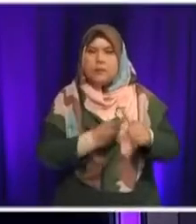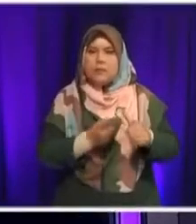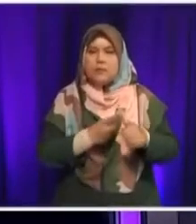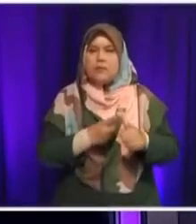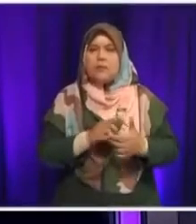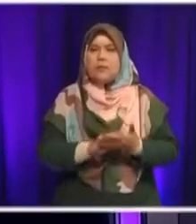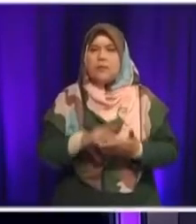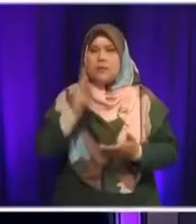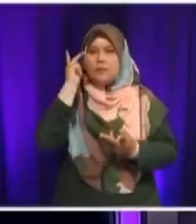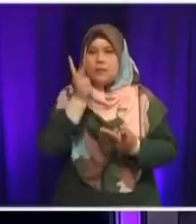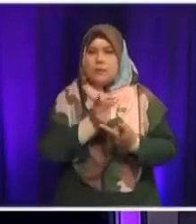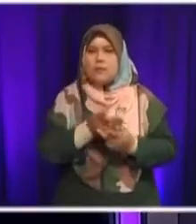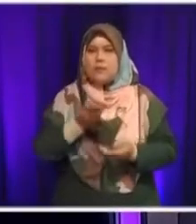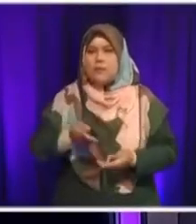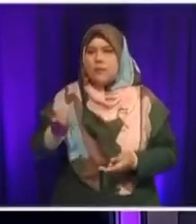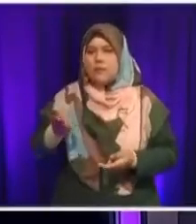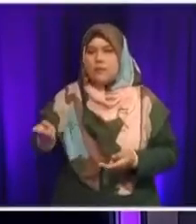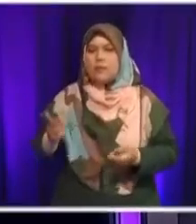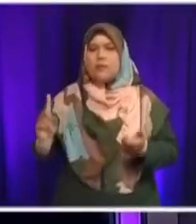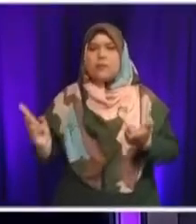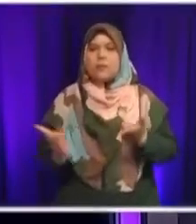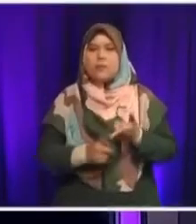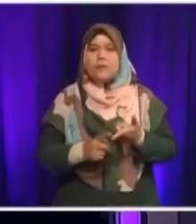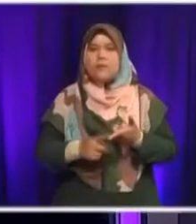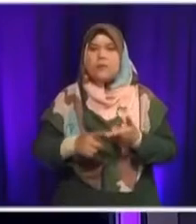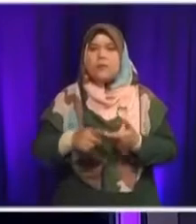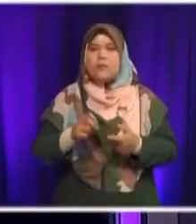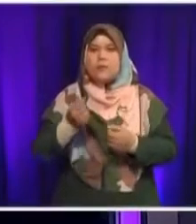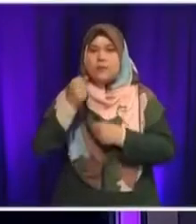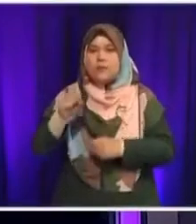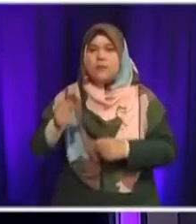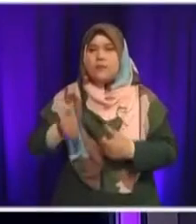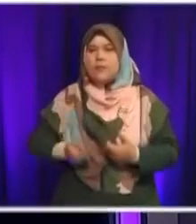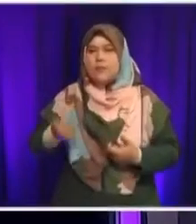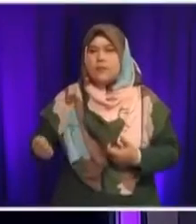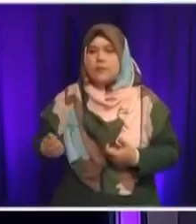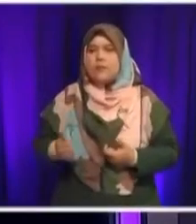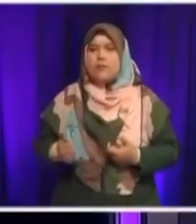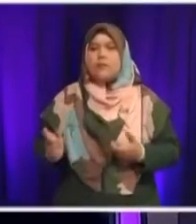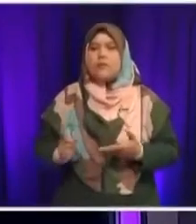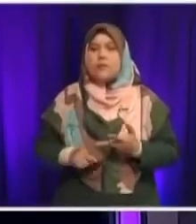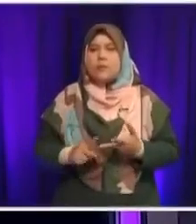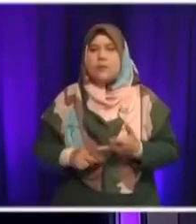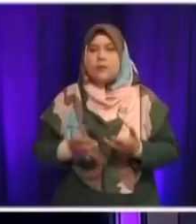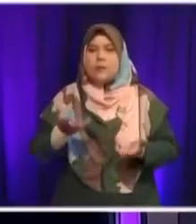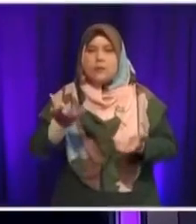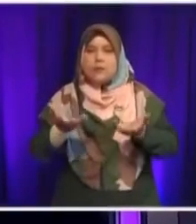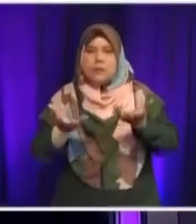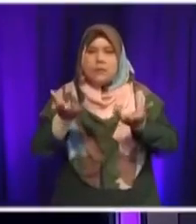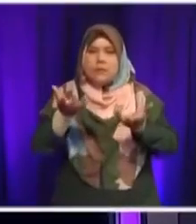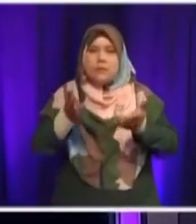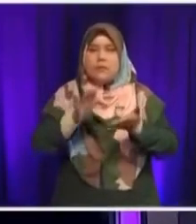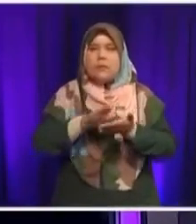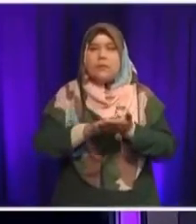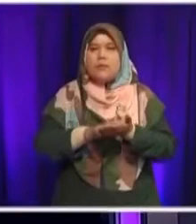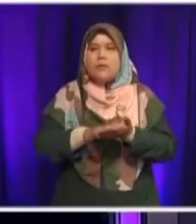pengenalan bahan mentah Oke daripada penyediaan alat dan daripada kita menimbang bahan mentah